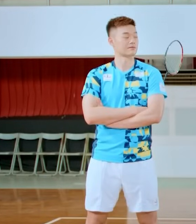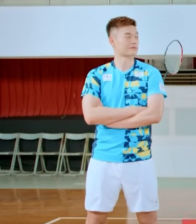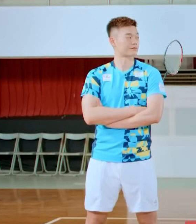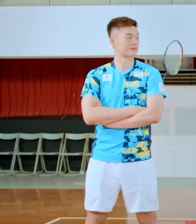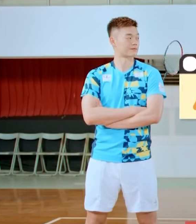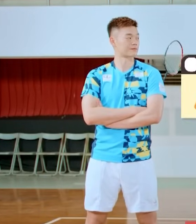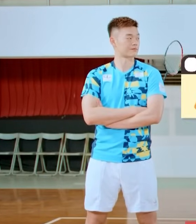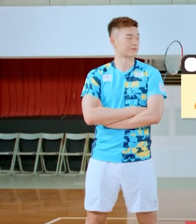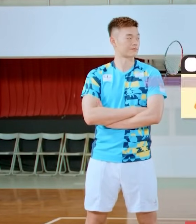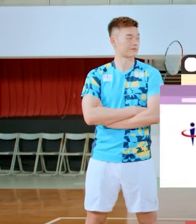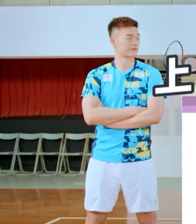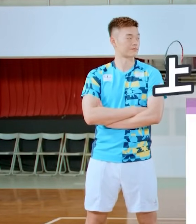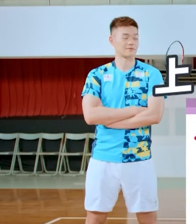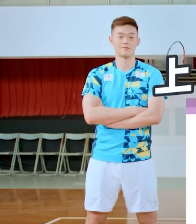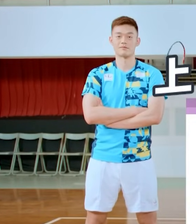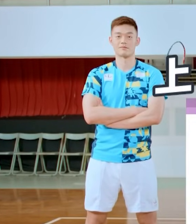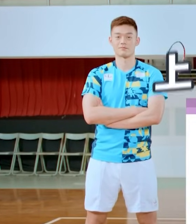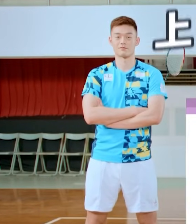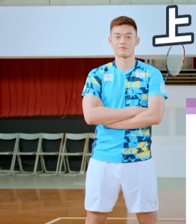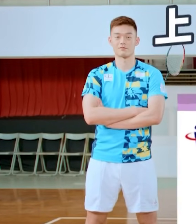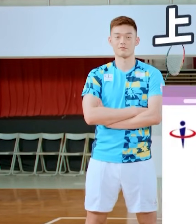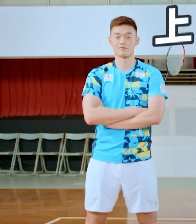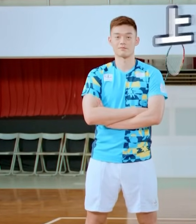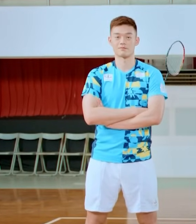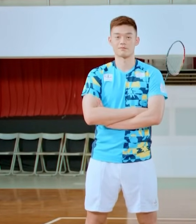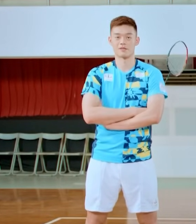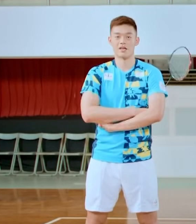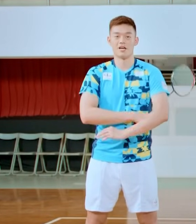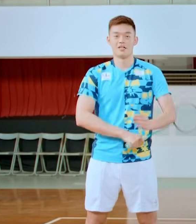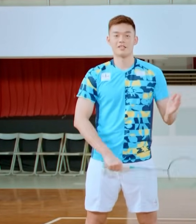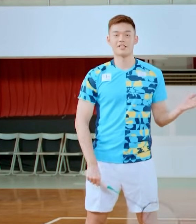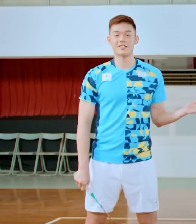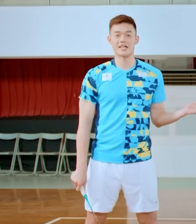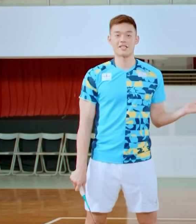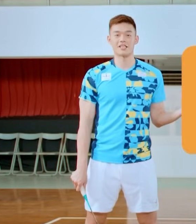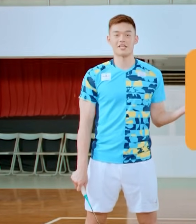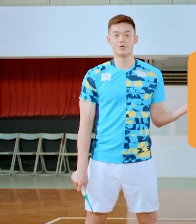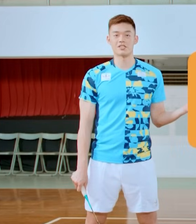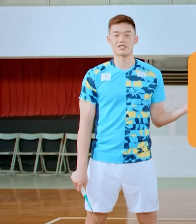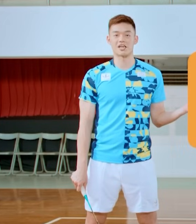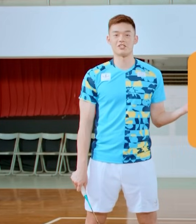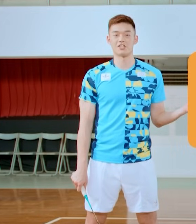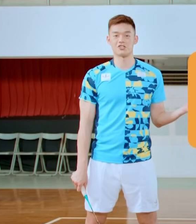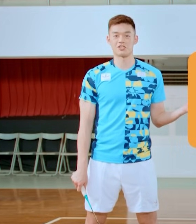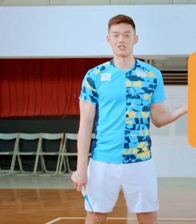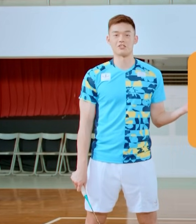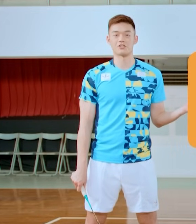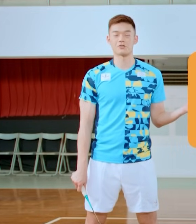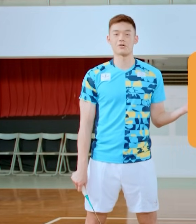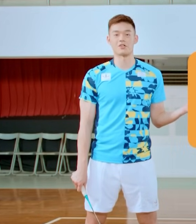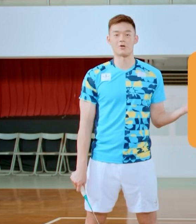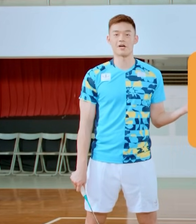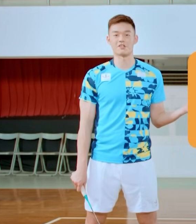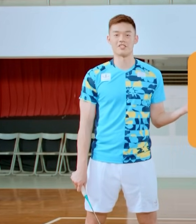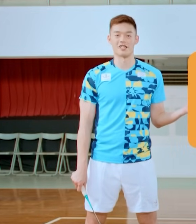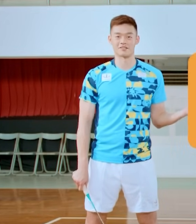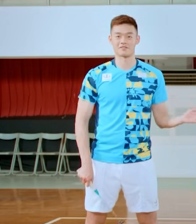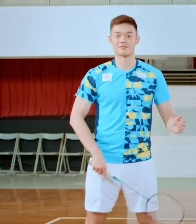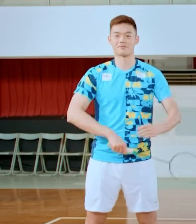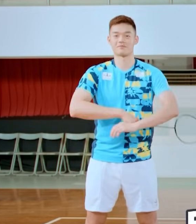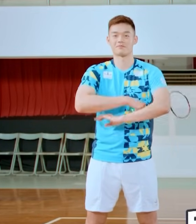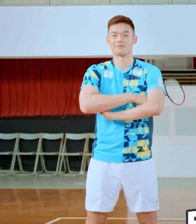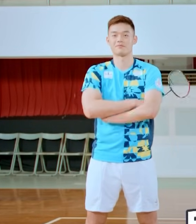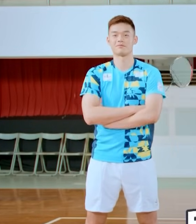不明的选举消息未当信，去中选会网站查询才安心。113年1月13零点开始，就算投票